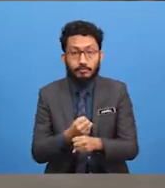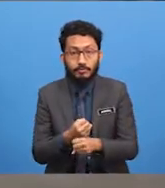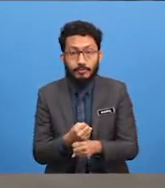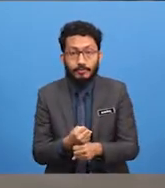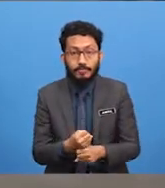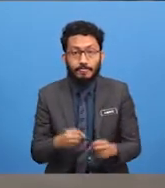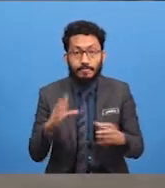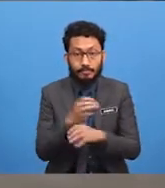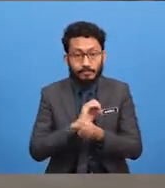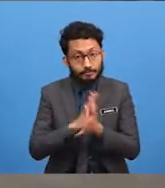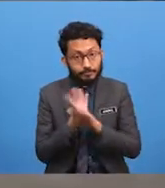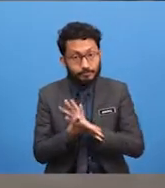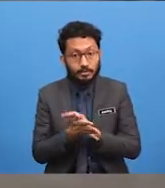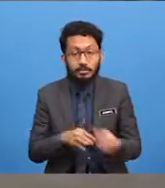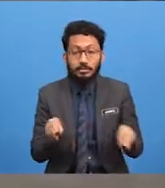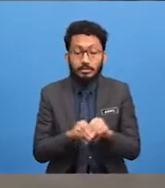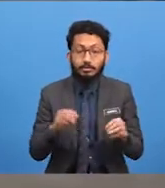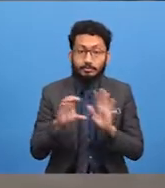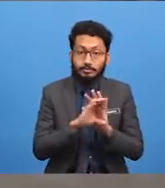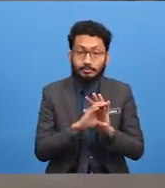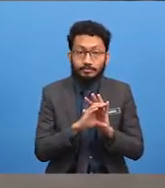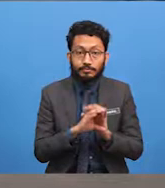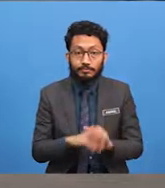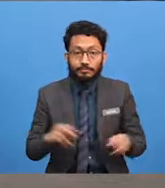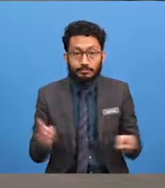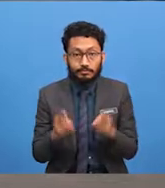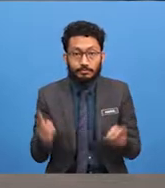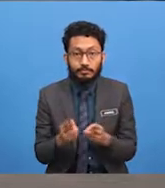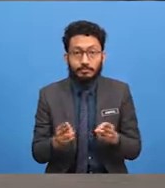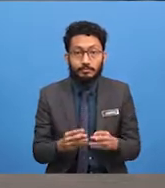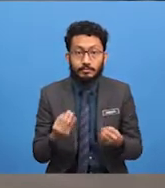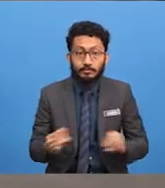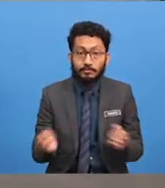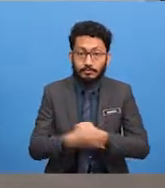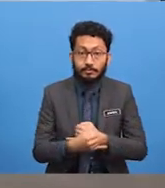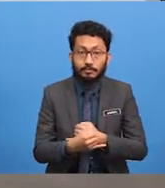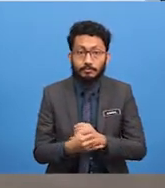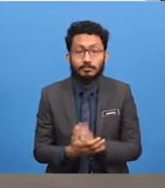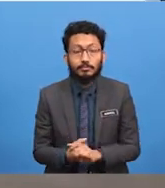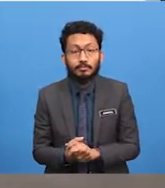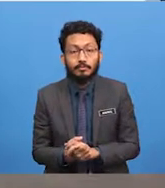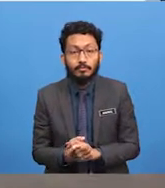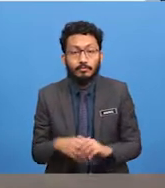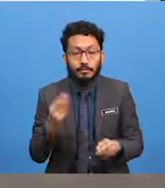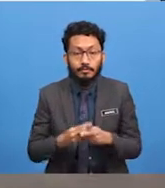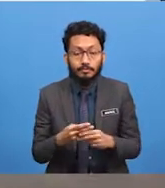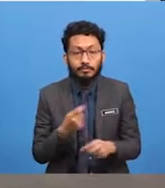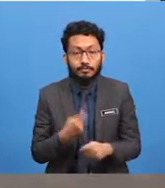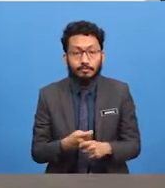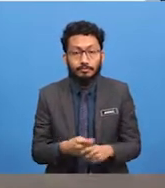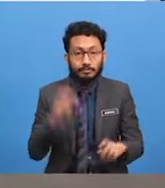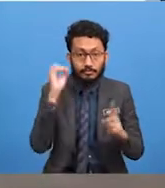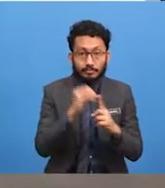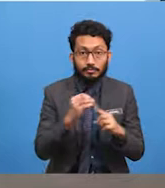Maka, sebagai contoh, pengurus Jabatan Pemasaran syarikat XYZ menetapkan objektif